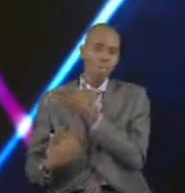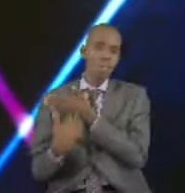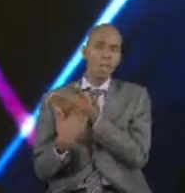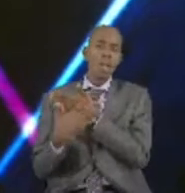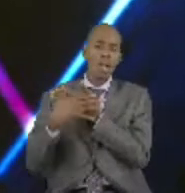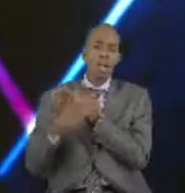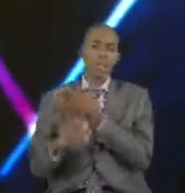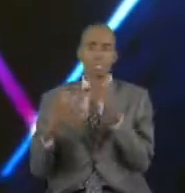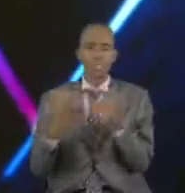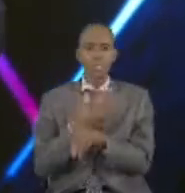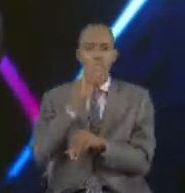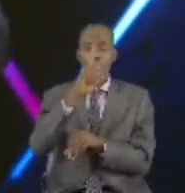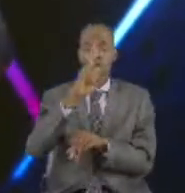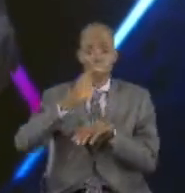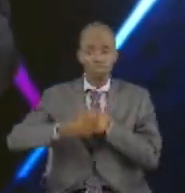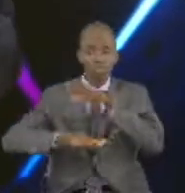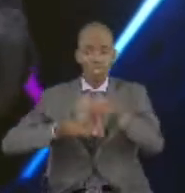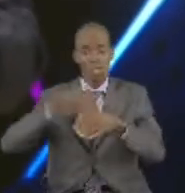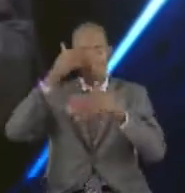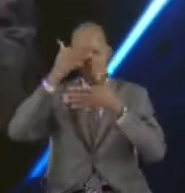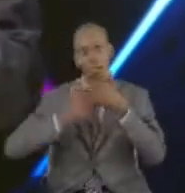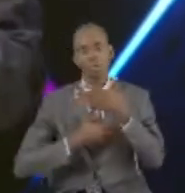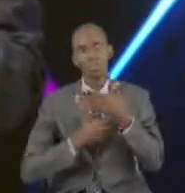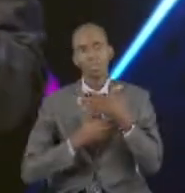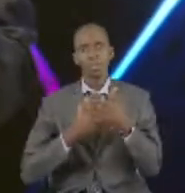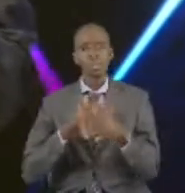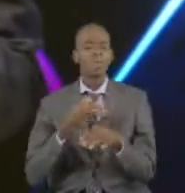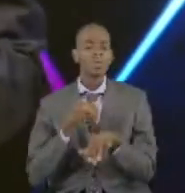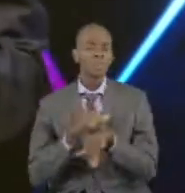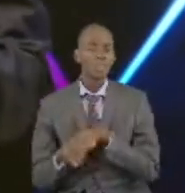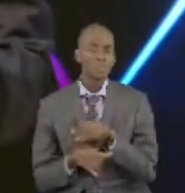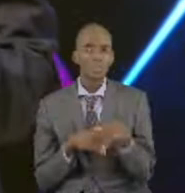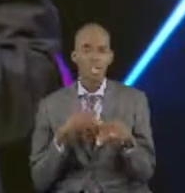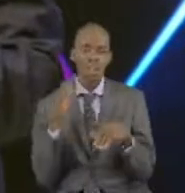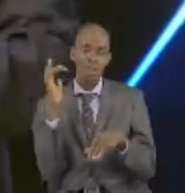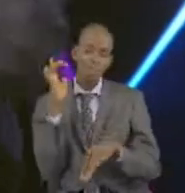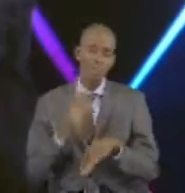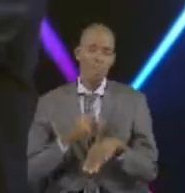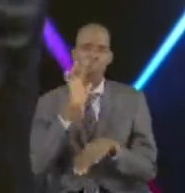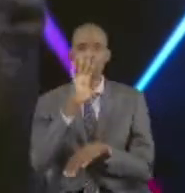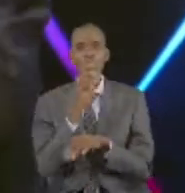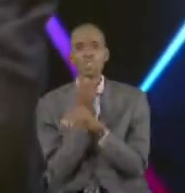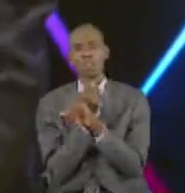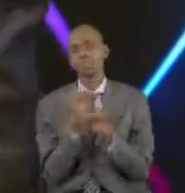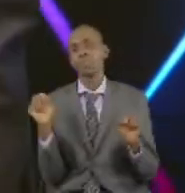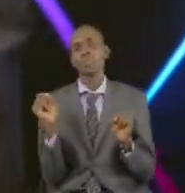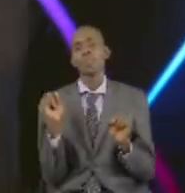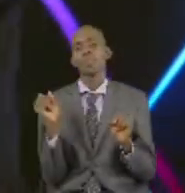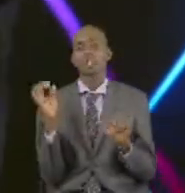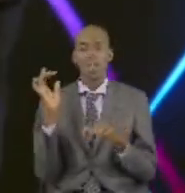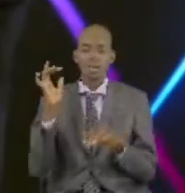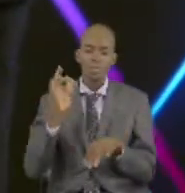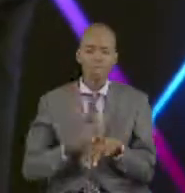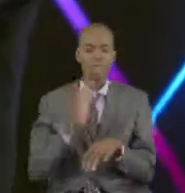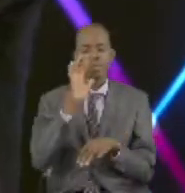avez fait un pas devant un avant la tromperie l'atr périph affecte votre salut